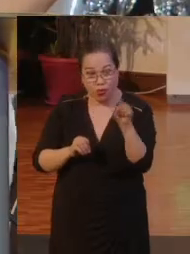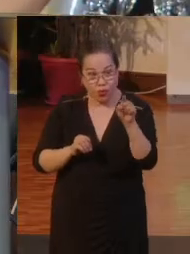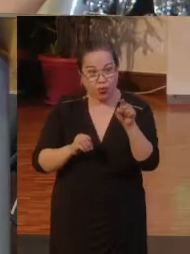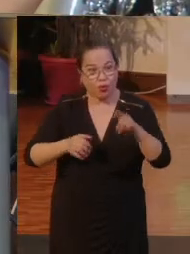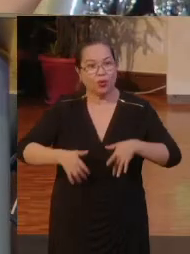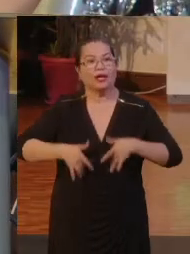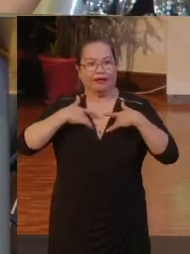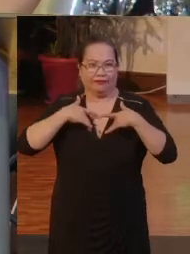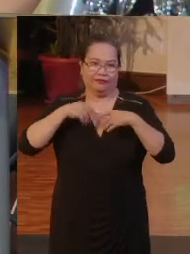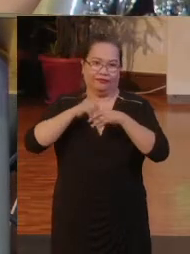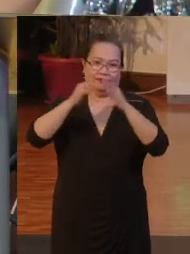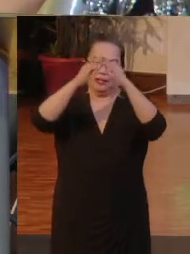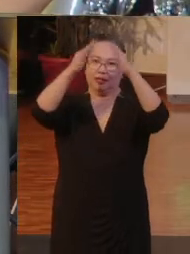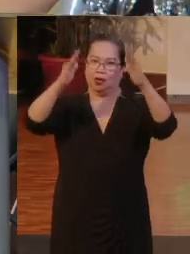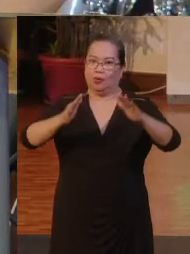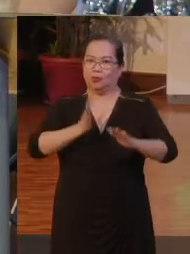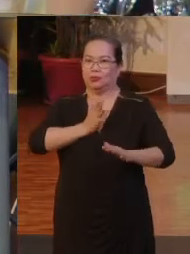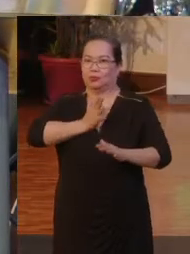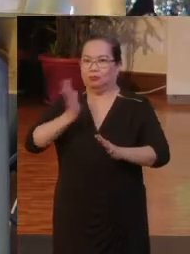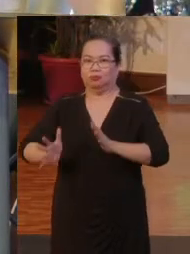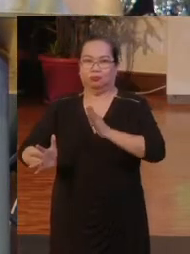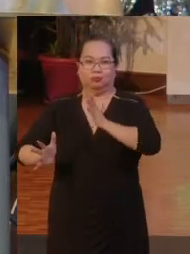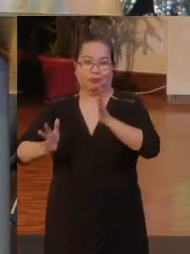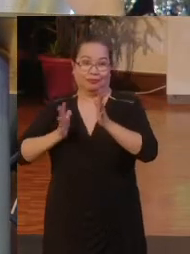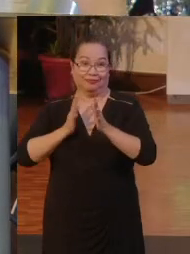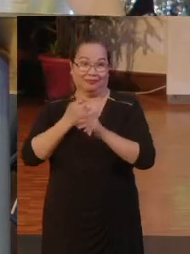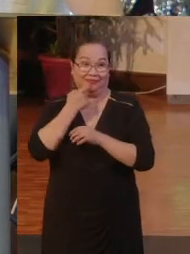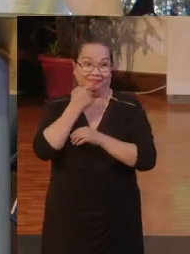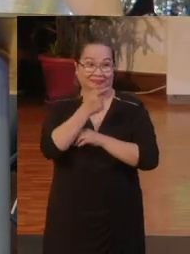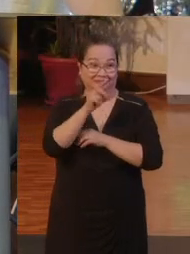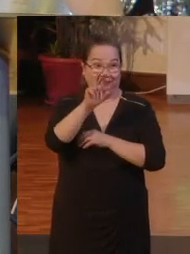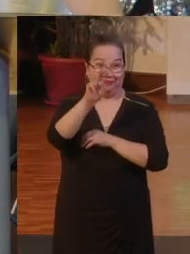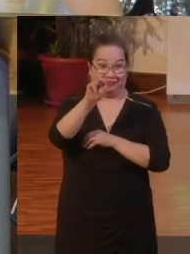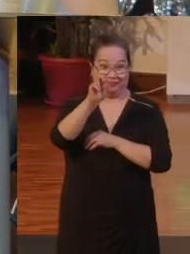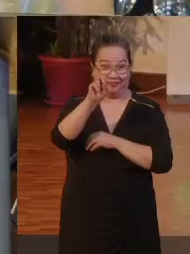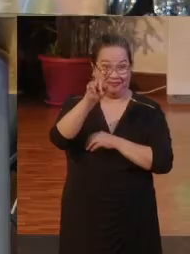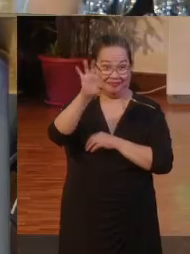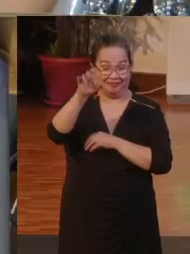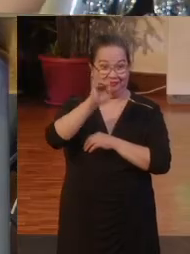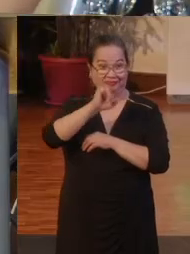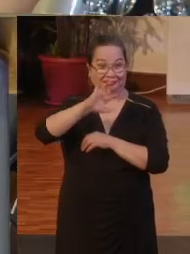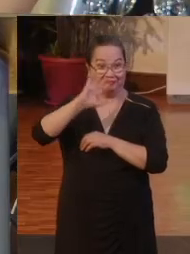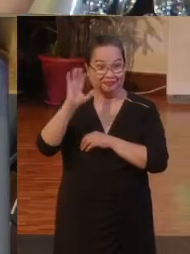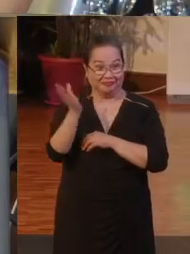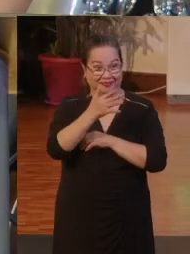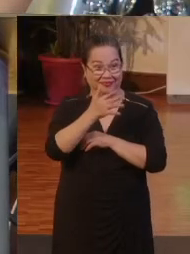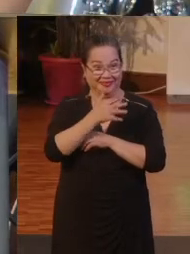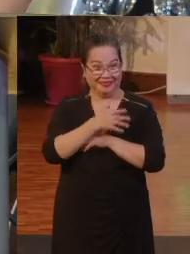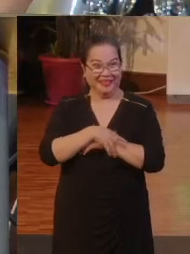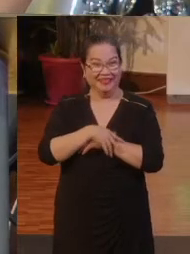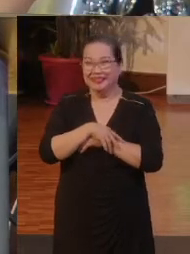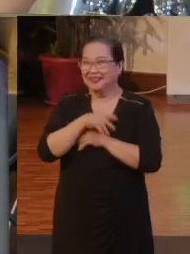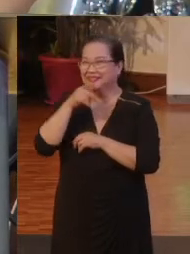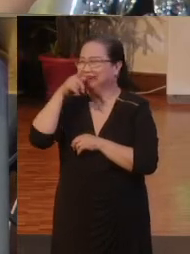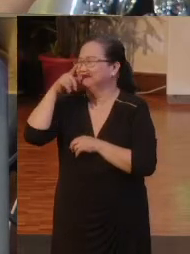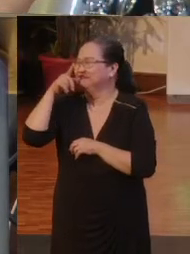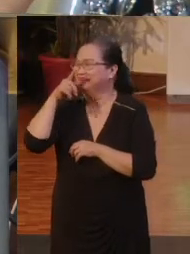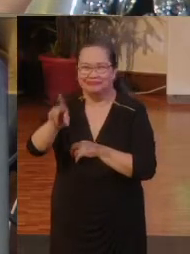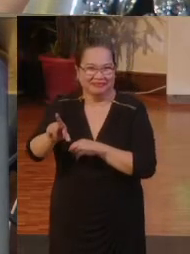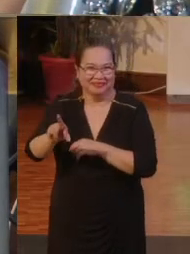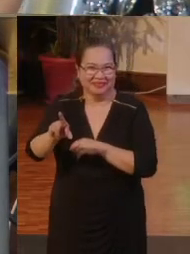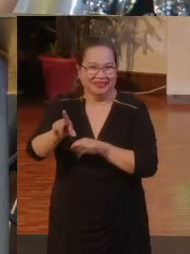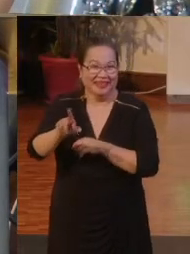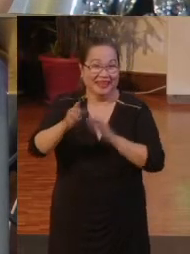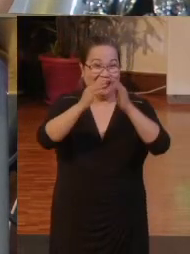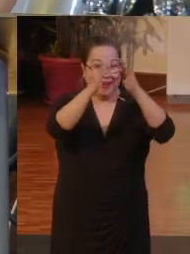them. Sabi nga kanina ni Pastor Noel Pabiona, para kayong nakaswerte ng bahay at